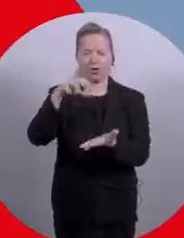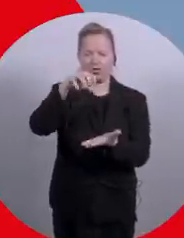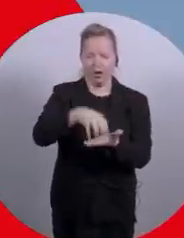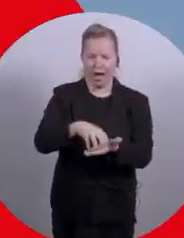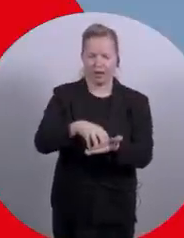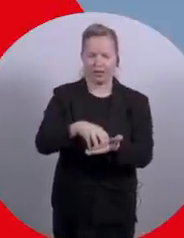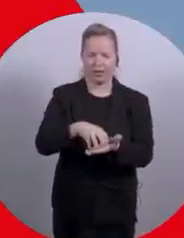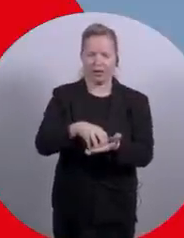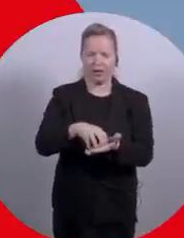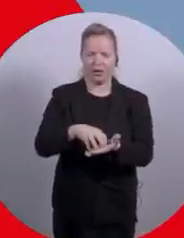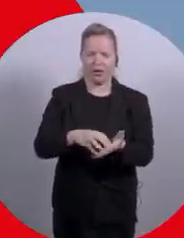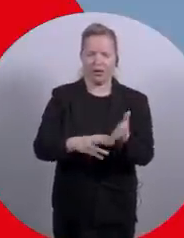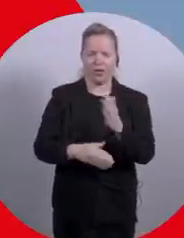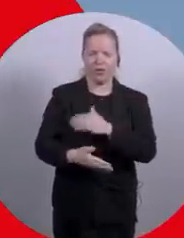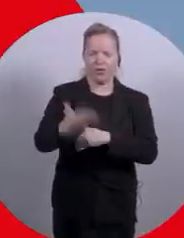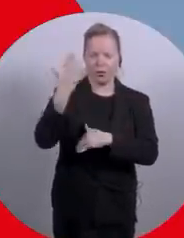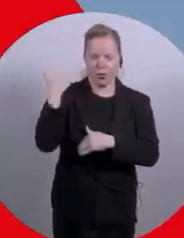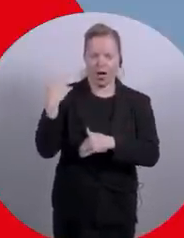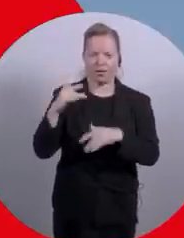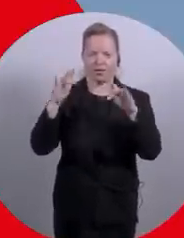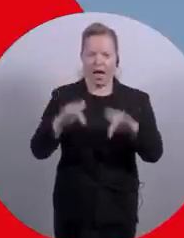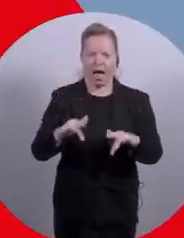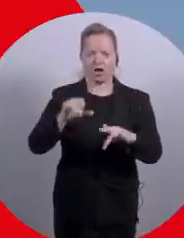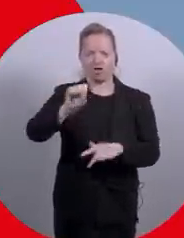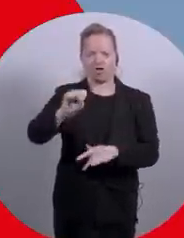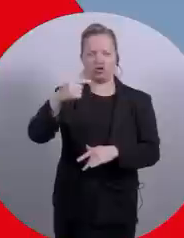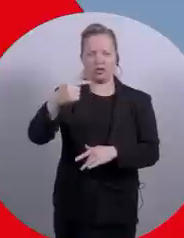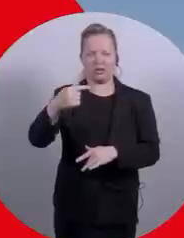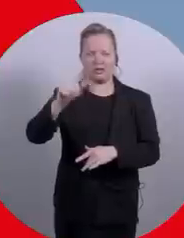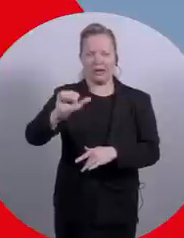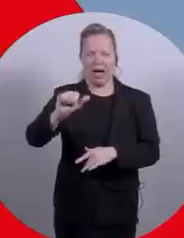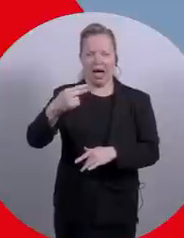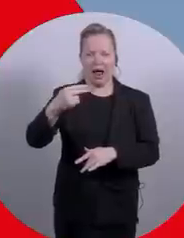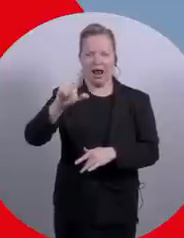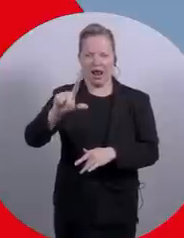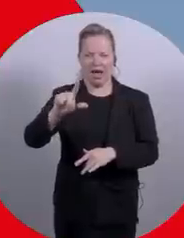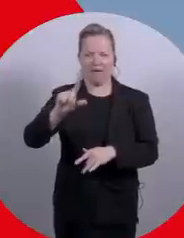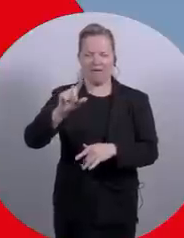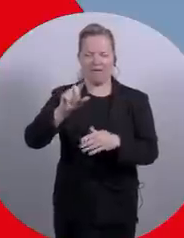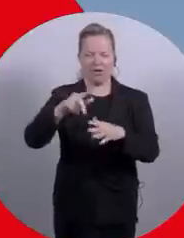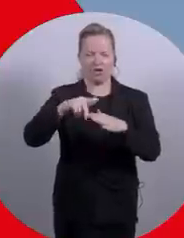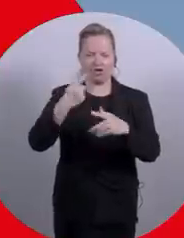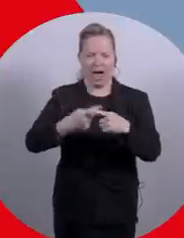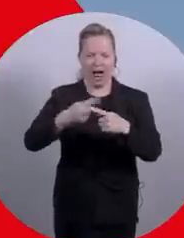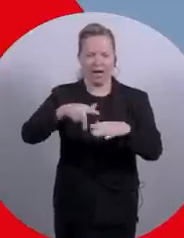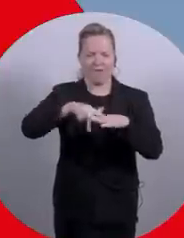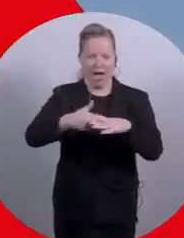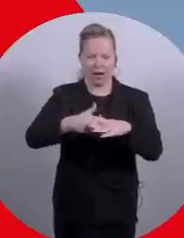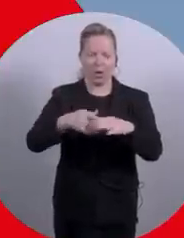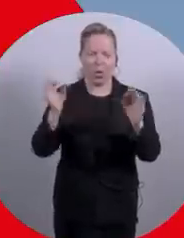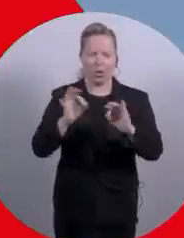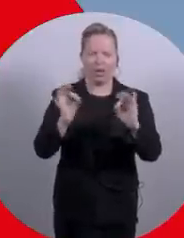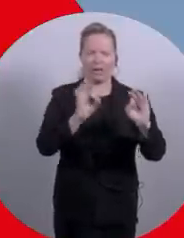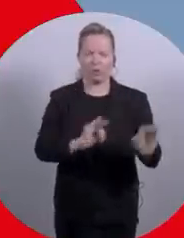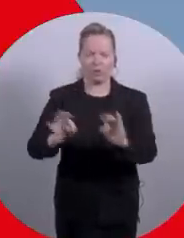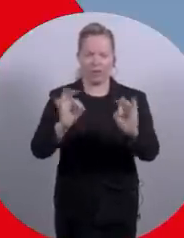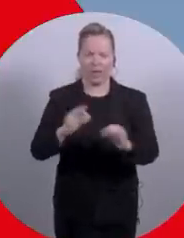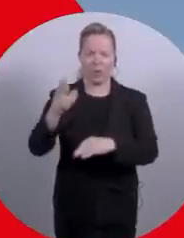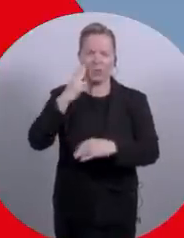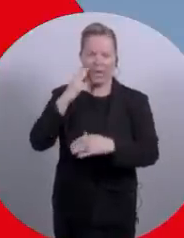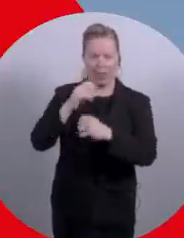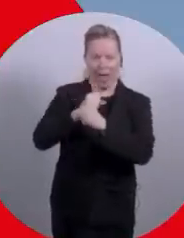ausnahmslos von einem Stahlwerk und einem Chemiekonzern abhängig gewesen ist in eine modernere